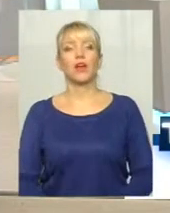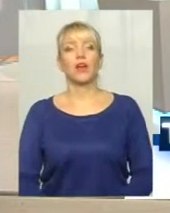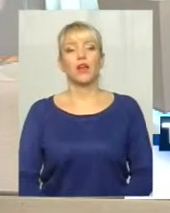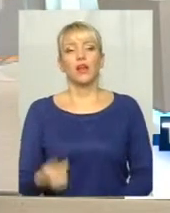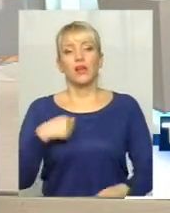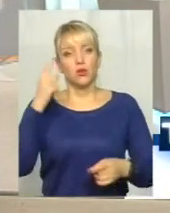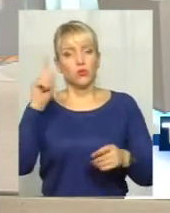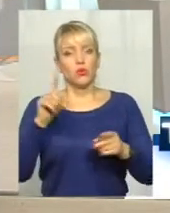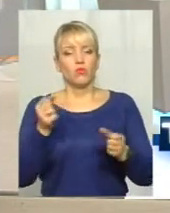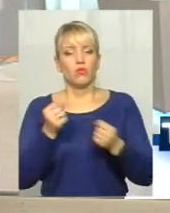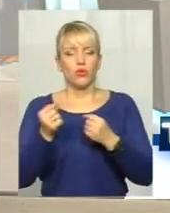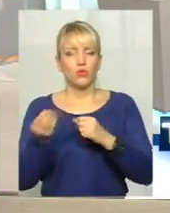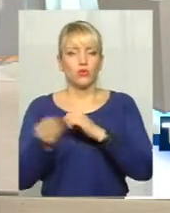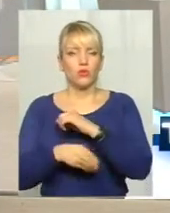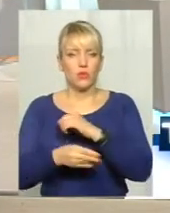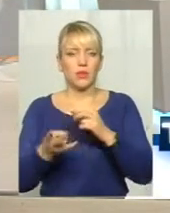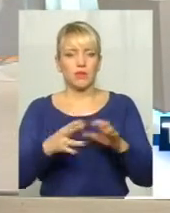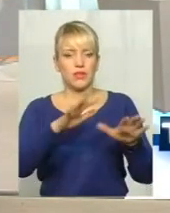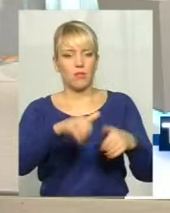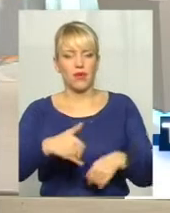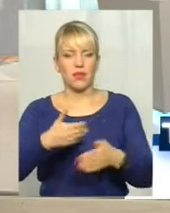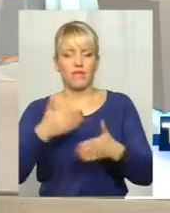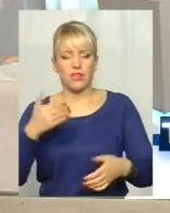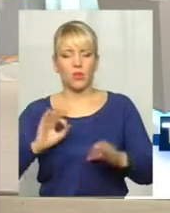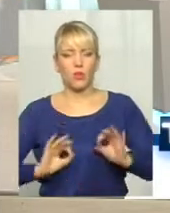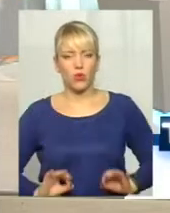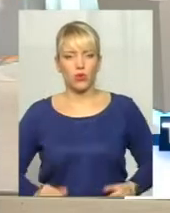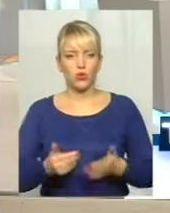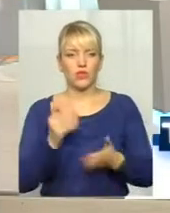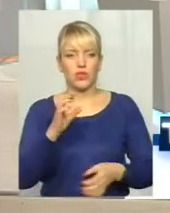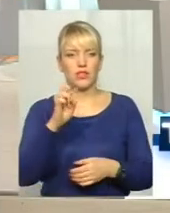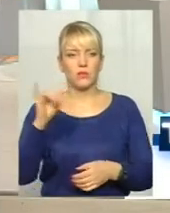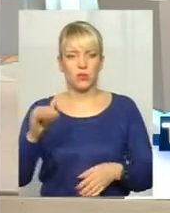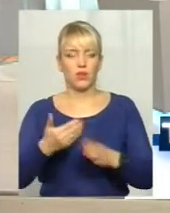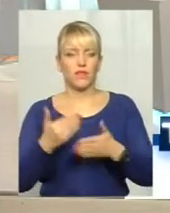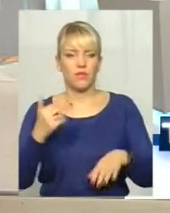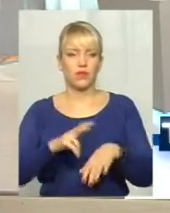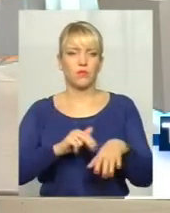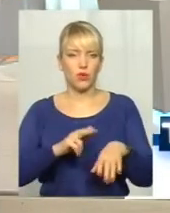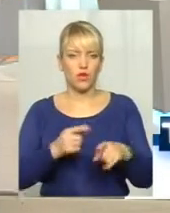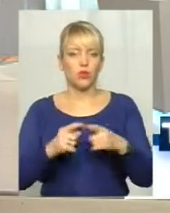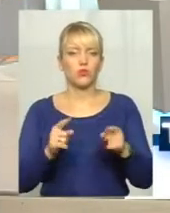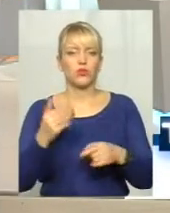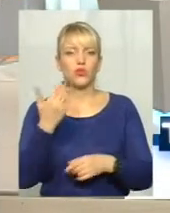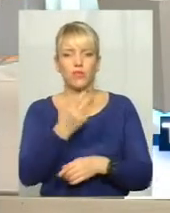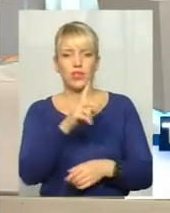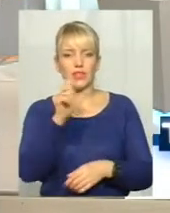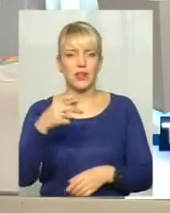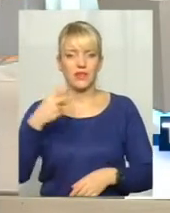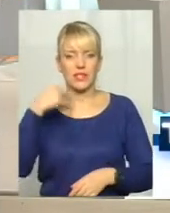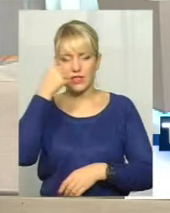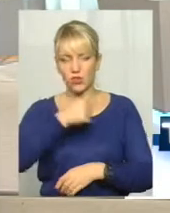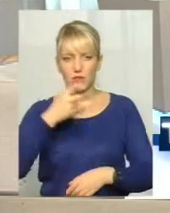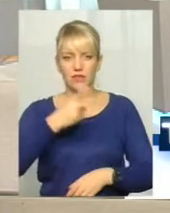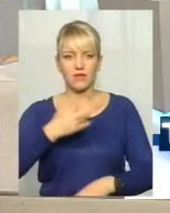з корупцією якраз забрати від прокуратури, від СБУ і від правоохоронних органів. Тому що вони за 20 років, да, там,